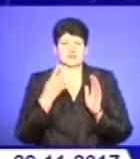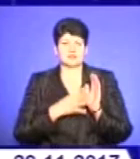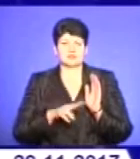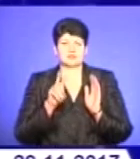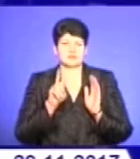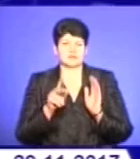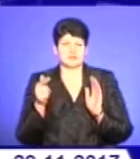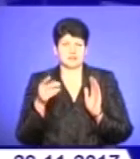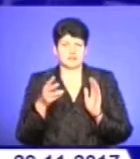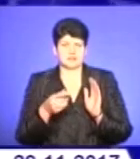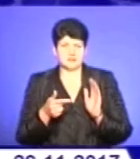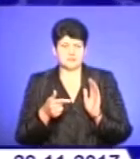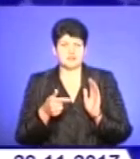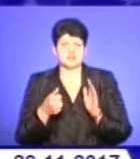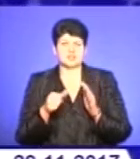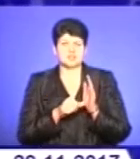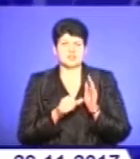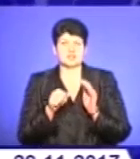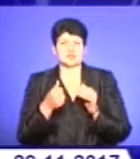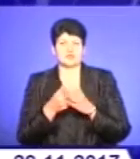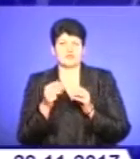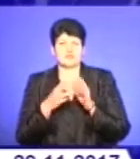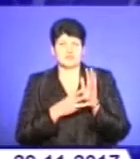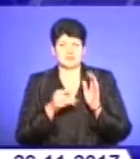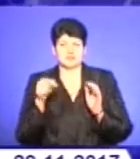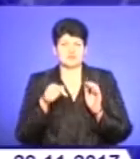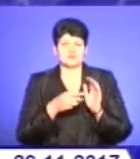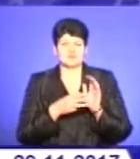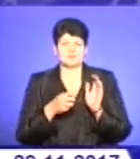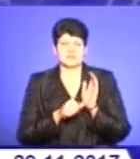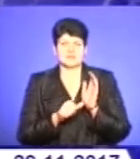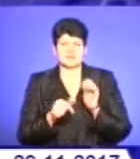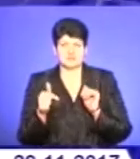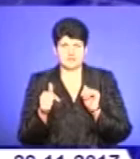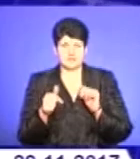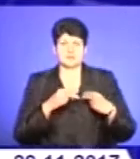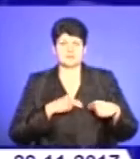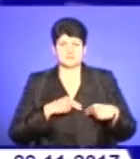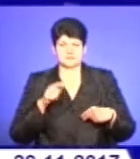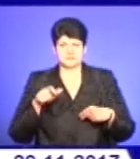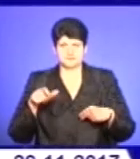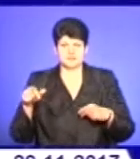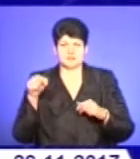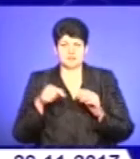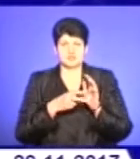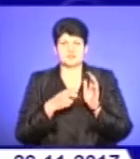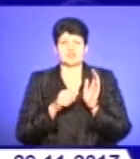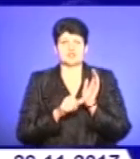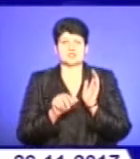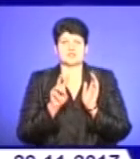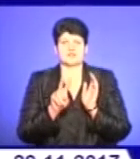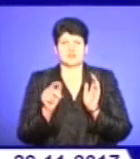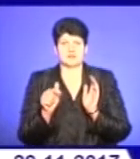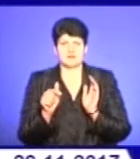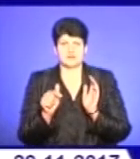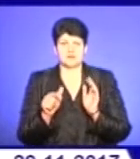гривні. Дітей віком від 6 до 18 років – 1860 гривень. Працездатних осіб – 1762 гривні.